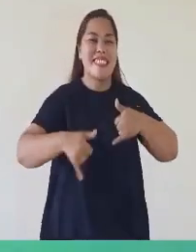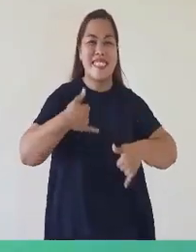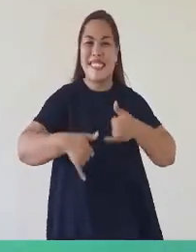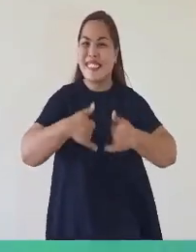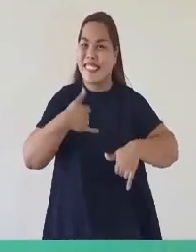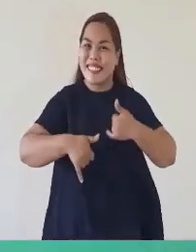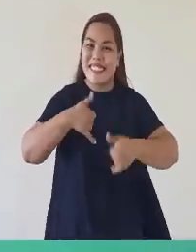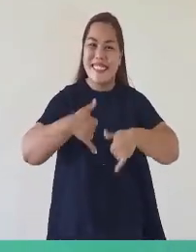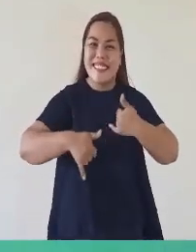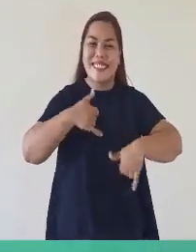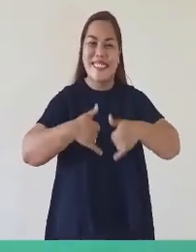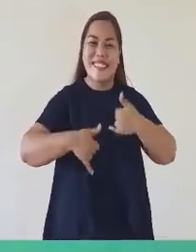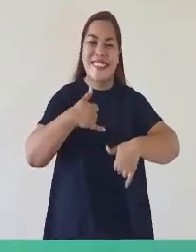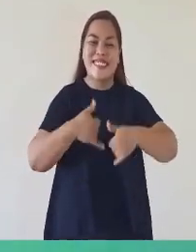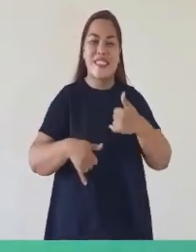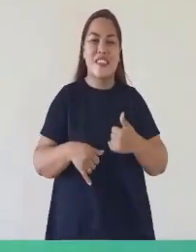na